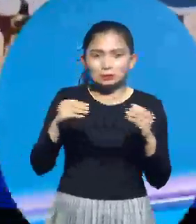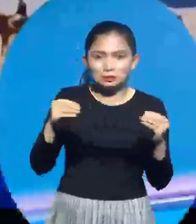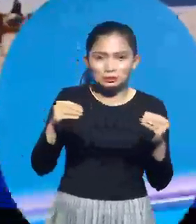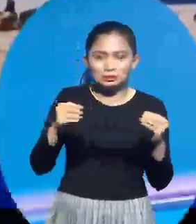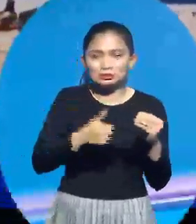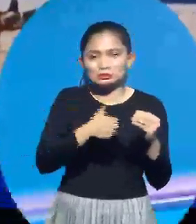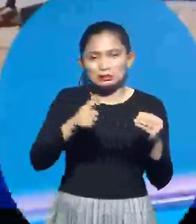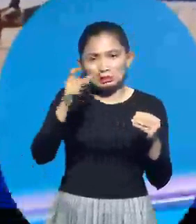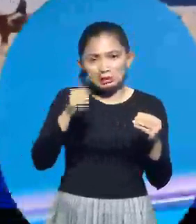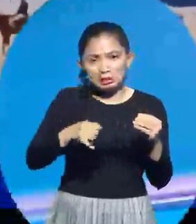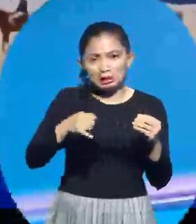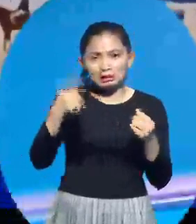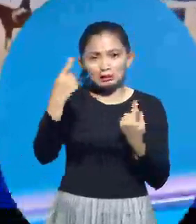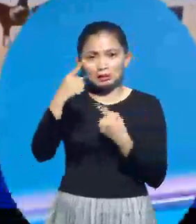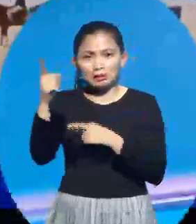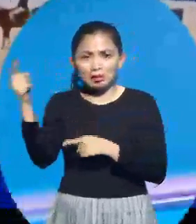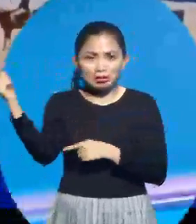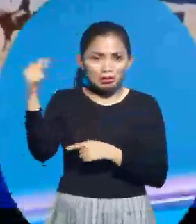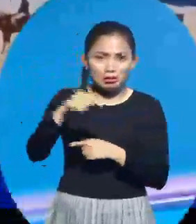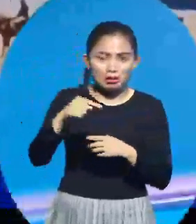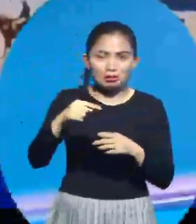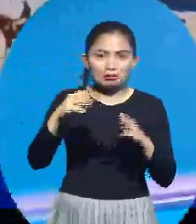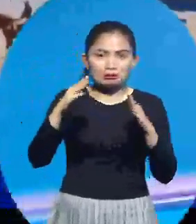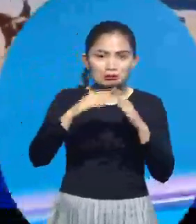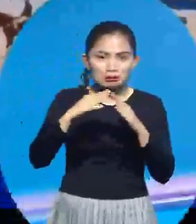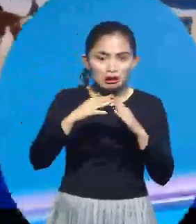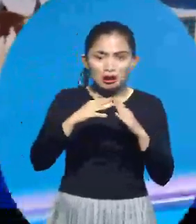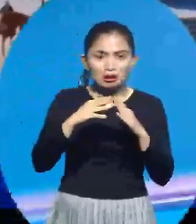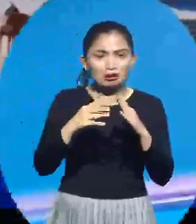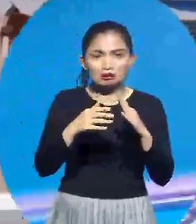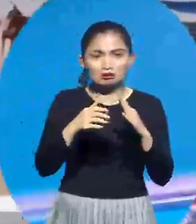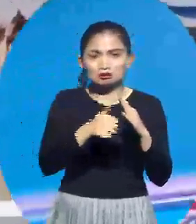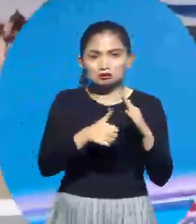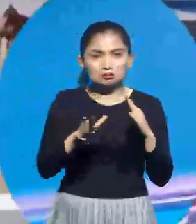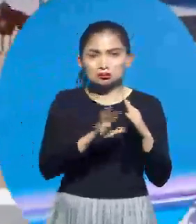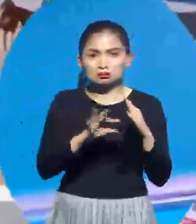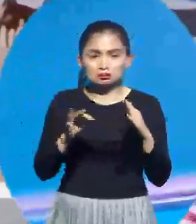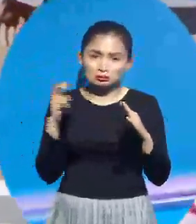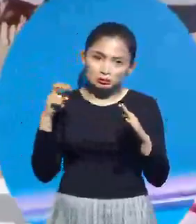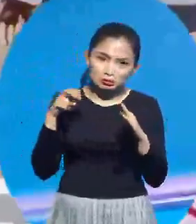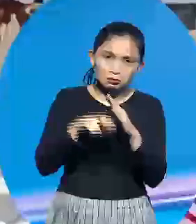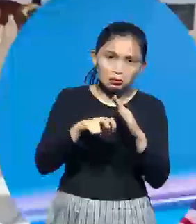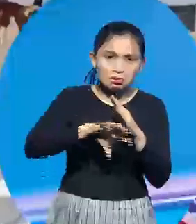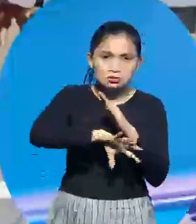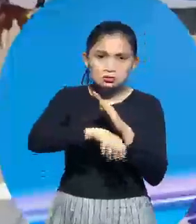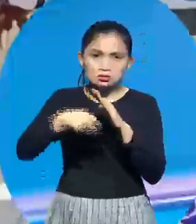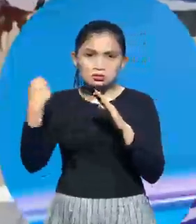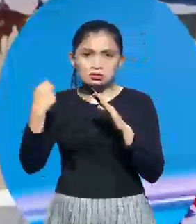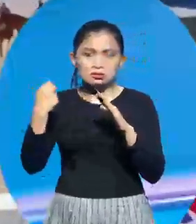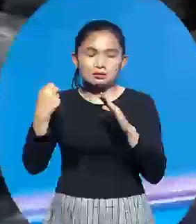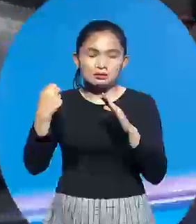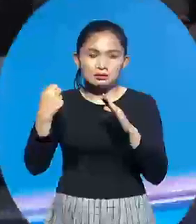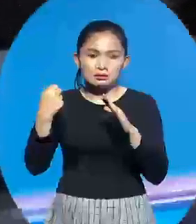mặt nước ngoài đột nhập vào trang trại, vào nhà dân và xảy ra nhiều vụ mất mát. Chúng tôi đã ghi nhận nhiều vụ việc và báo với bên cảnh